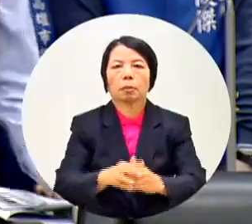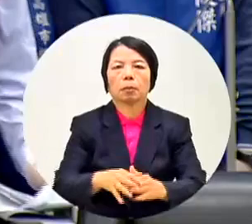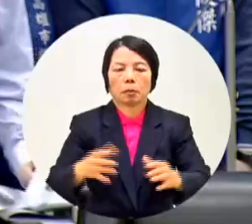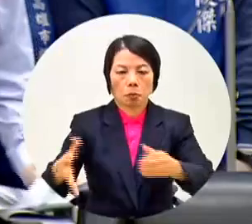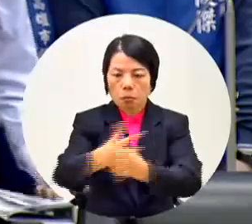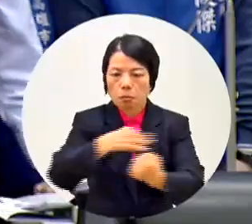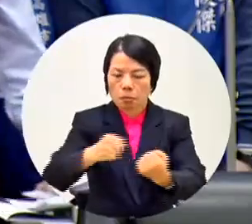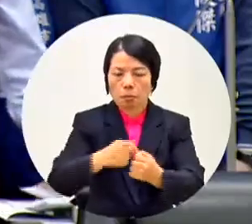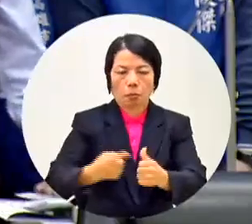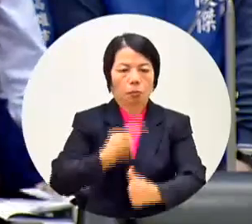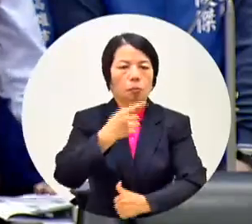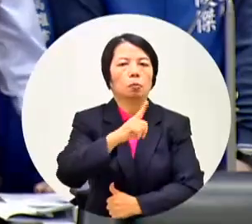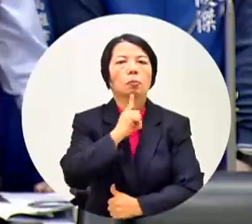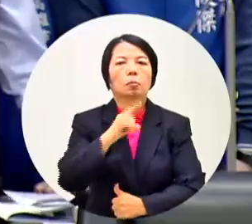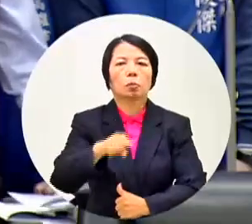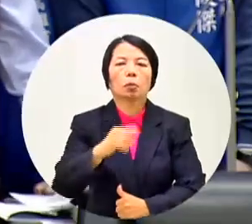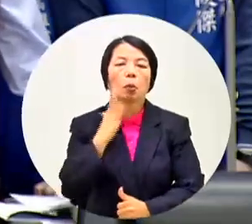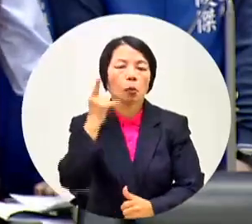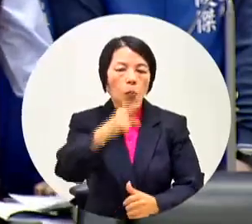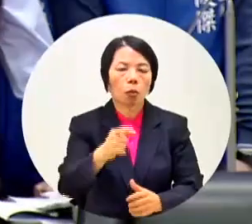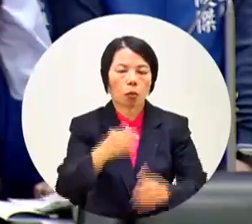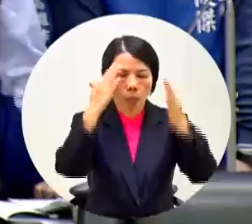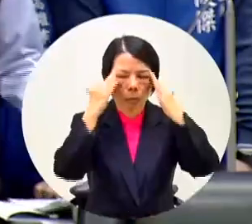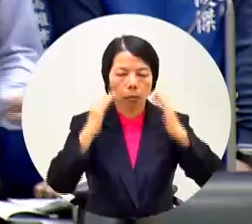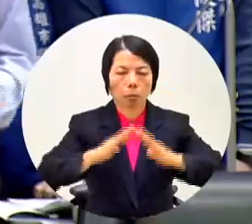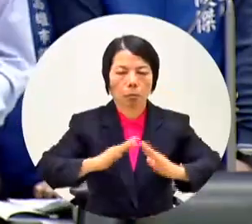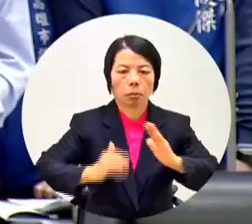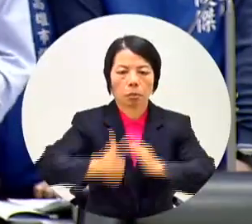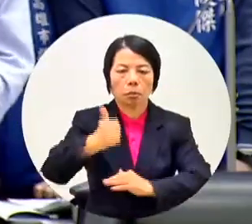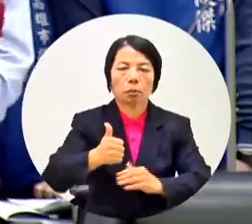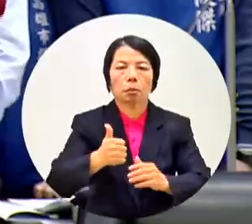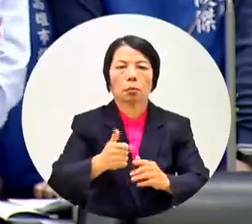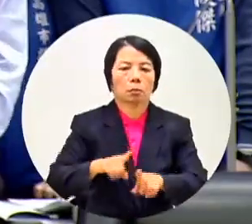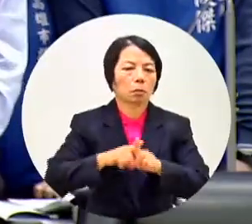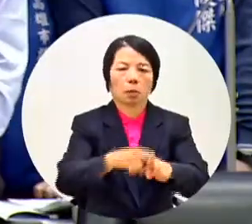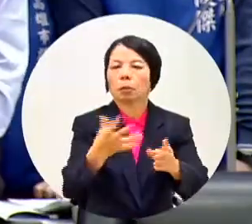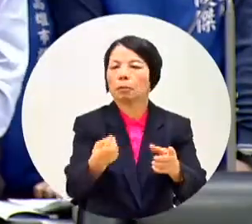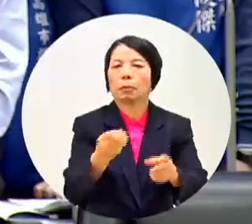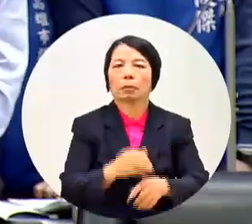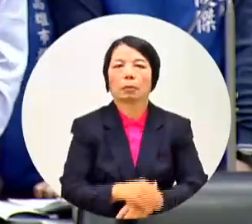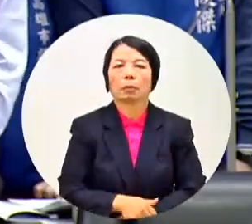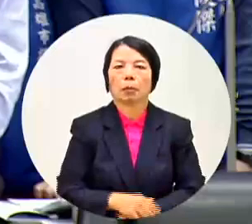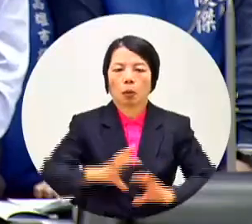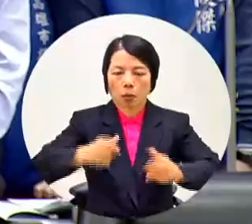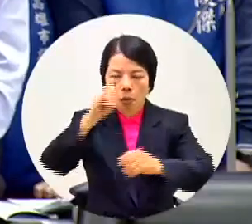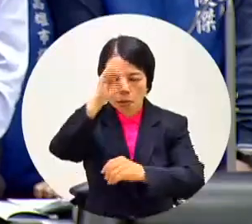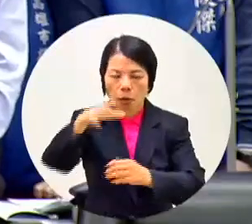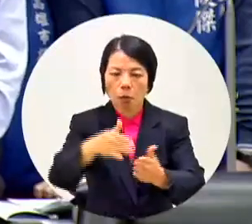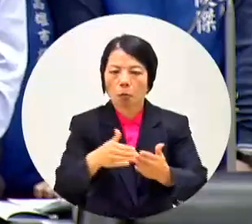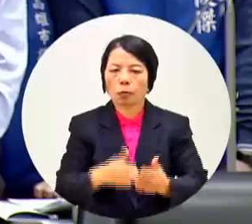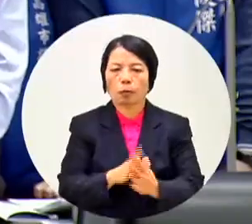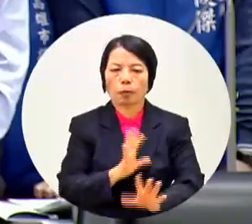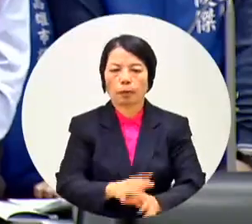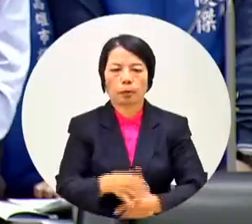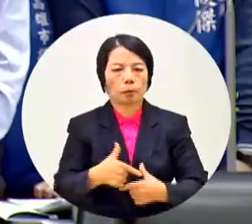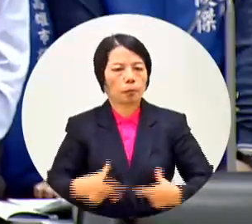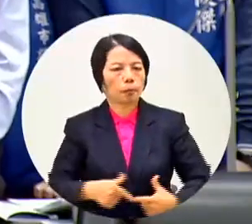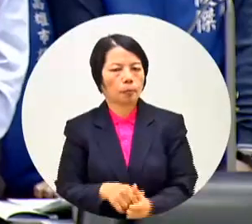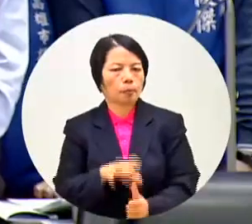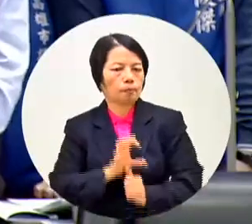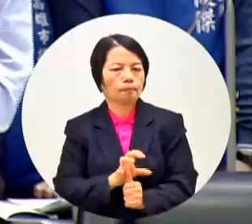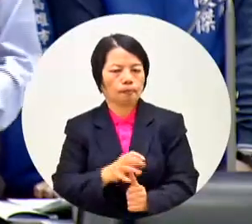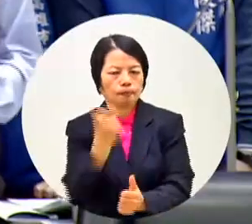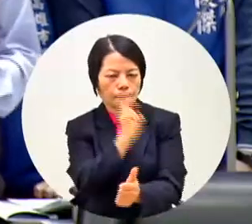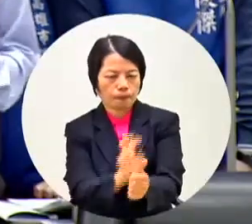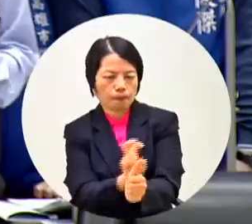达到市长的这样的一个脚步的话，我们国民党团也绝对不会手软，会为了高雄市民全力的把关